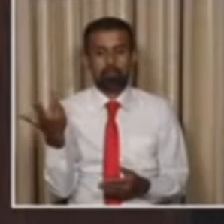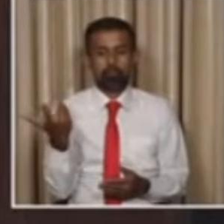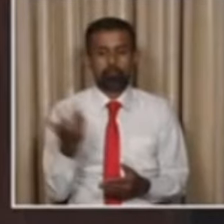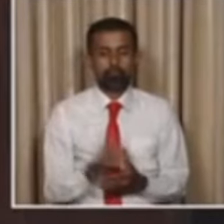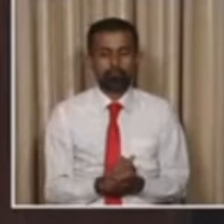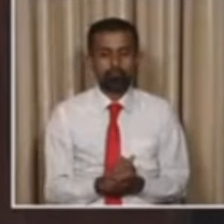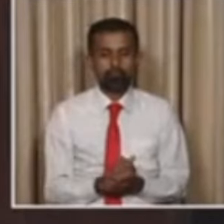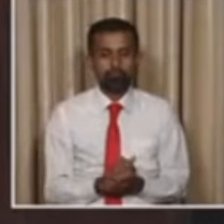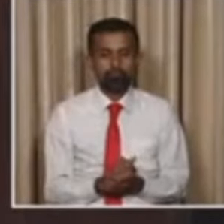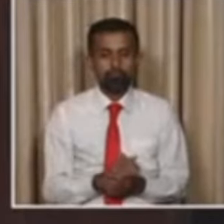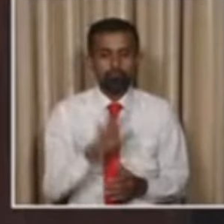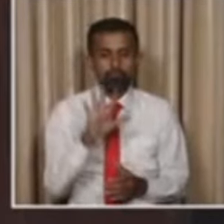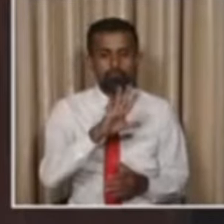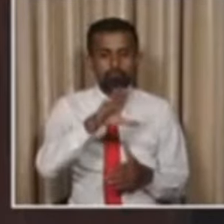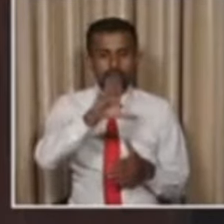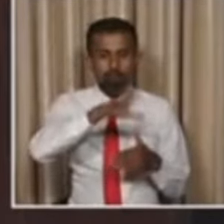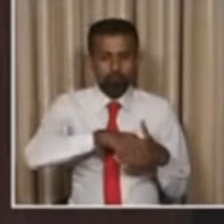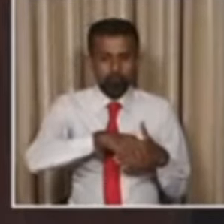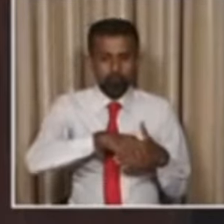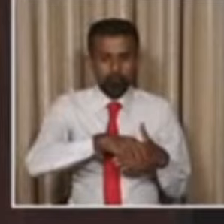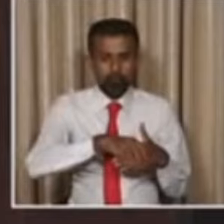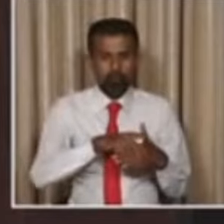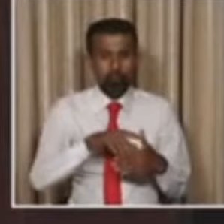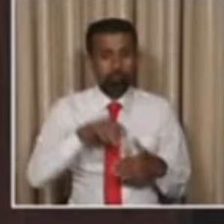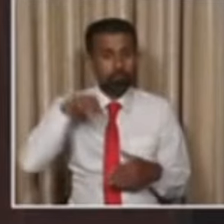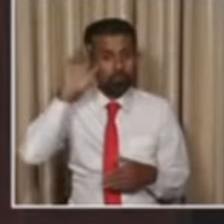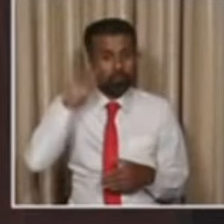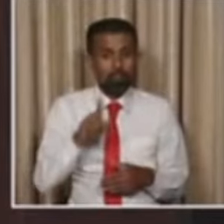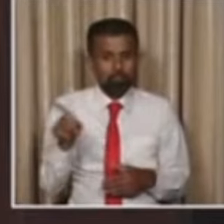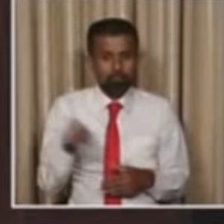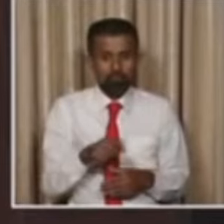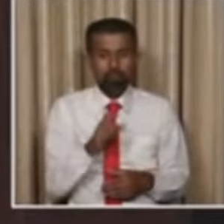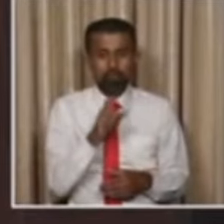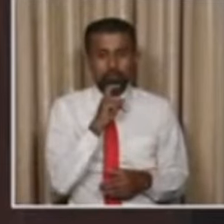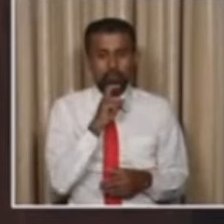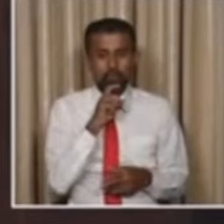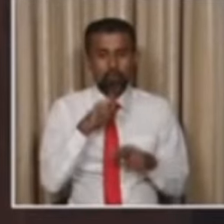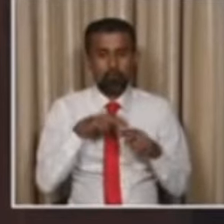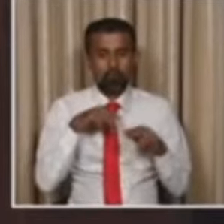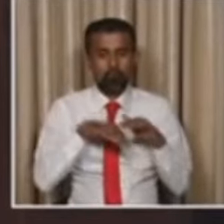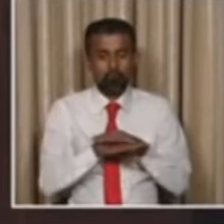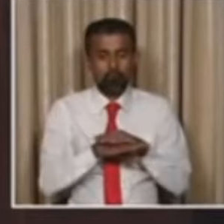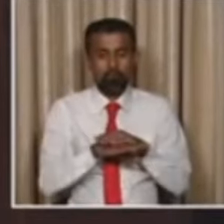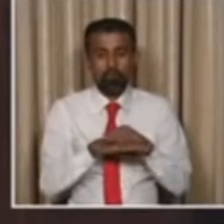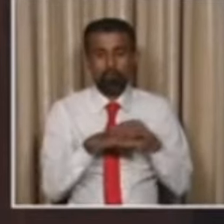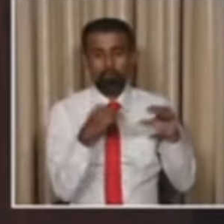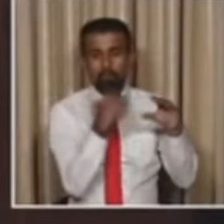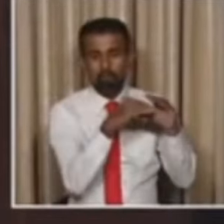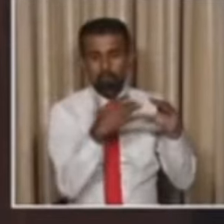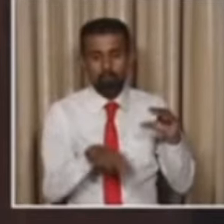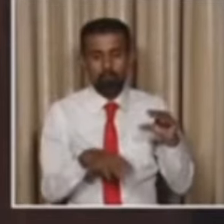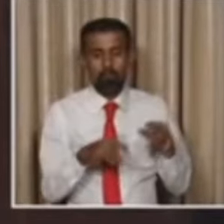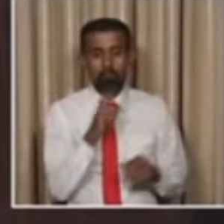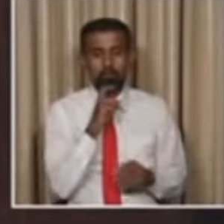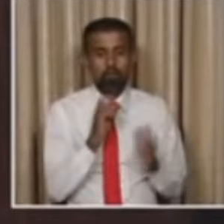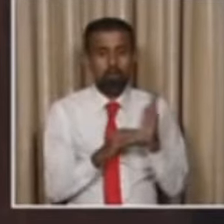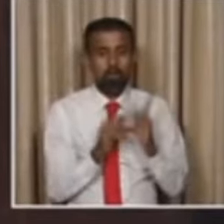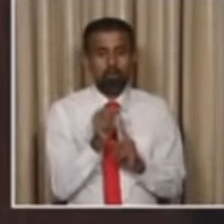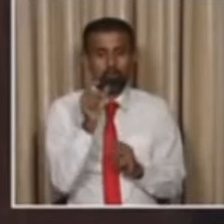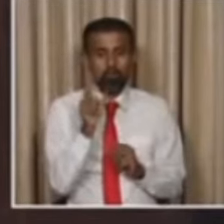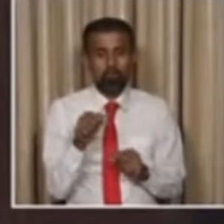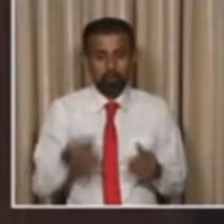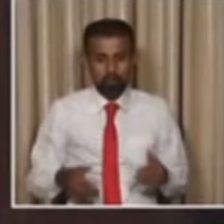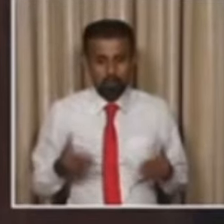මේ පස්වෙනි ඇමුණුමත් එක කියපෙන්නනවා එදා දවසේම අධිකරණේ ෆැක්ස් රිපෝට් එකකින් දම්බලා තියෙනවා. එතකොට අපේ අධිකරණ ඇමතුමා බව අදත්